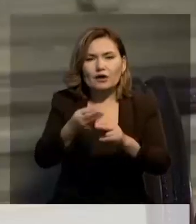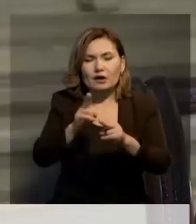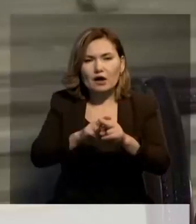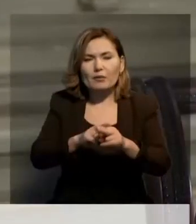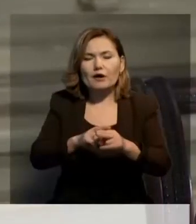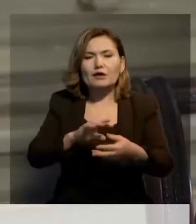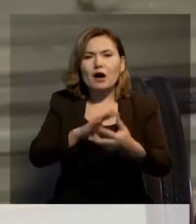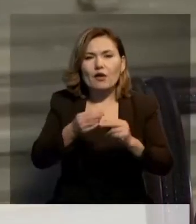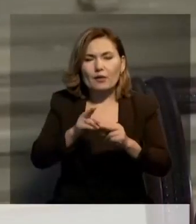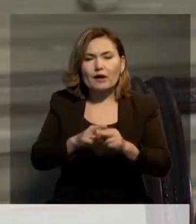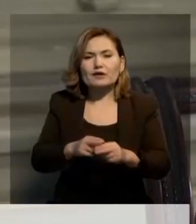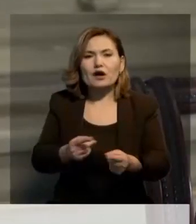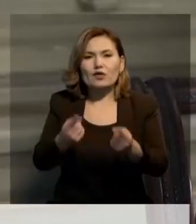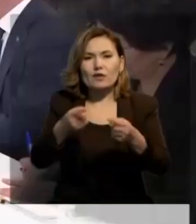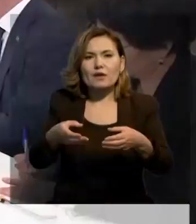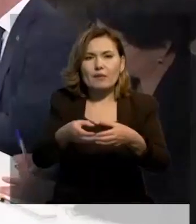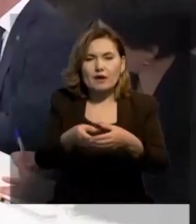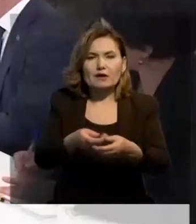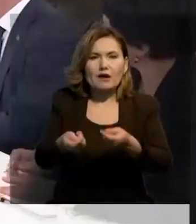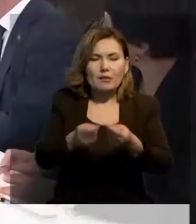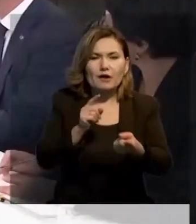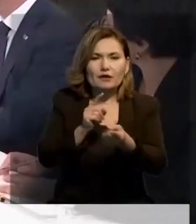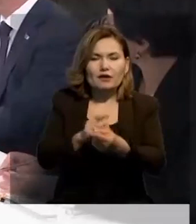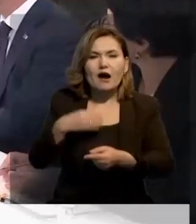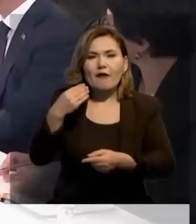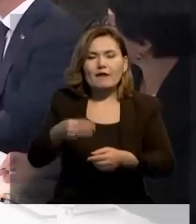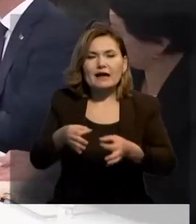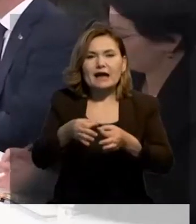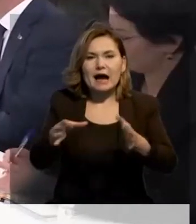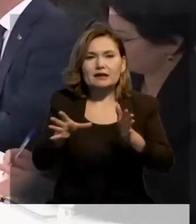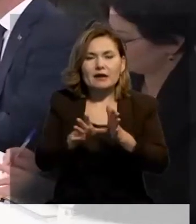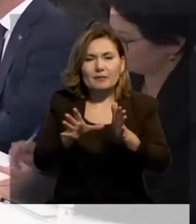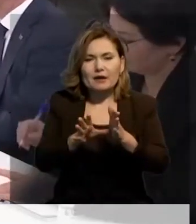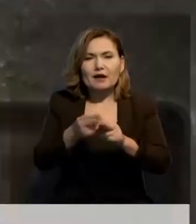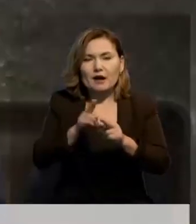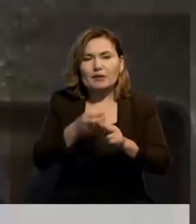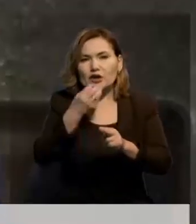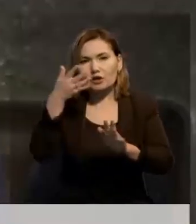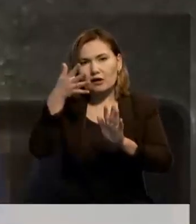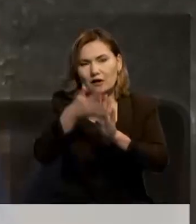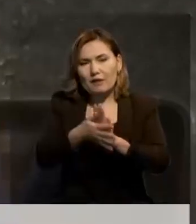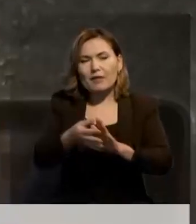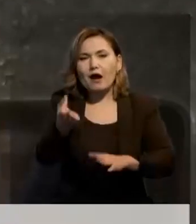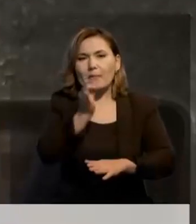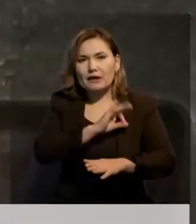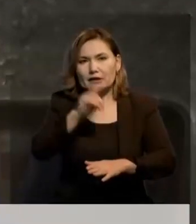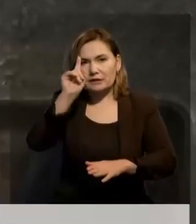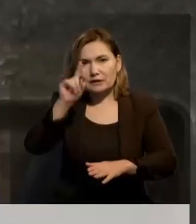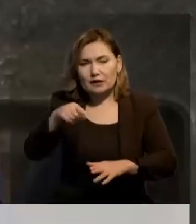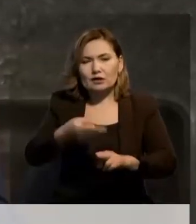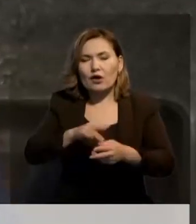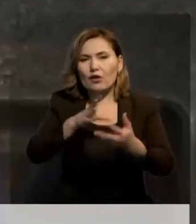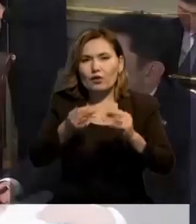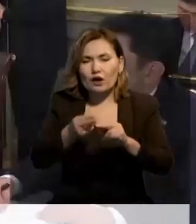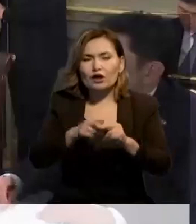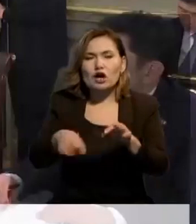Урану компаниясының басшысымен де талқыланды. Француздар атом энергетикасын жетік меңгерген пайдасында көріп отыр. Сондықтан